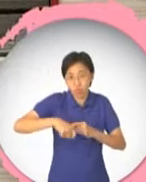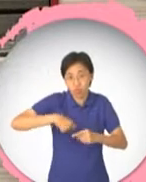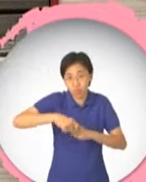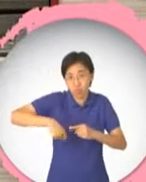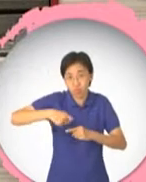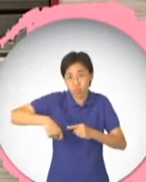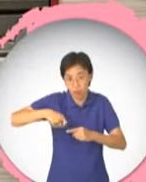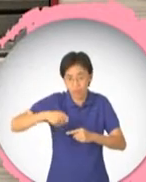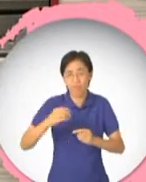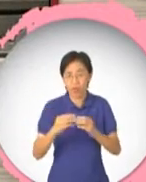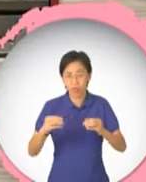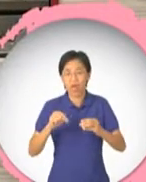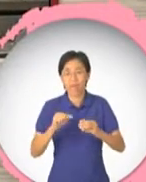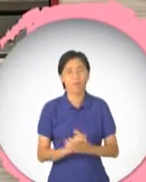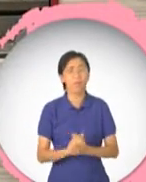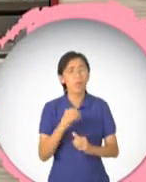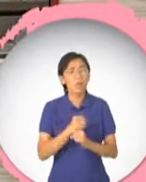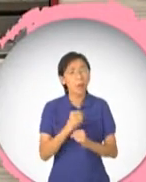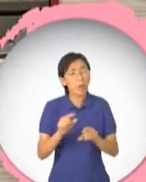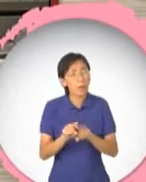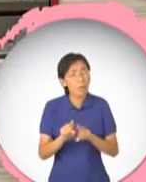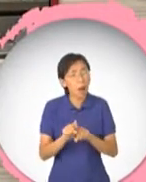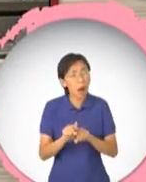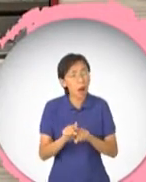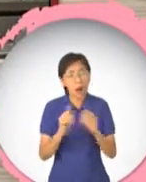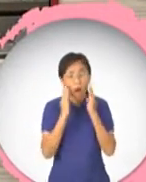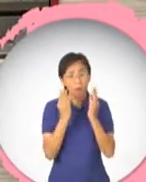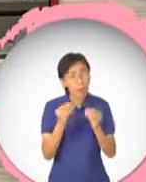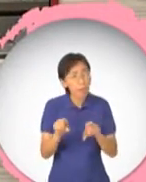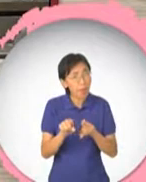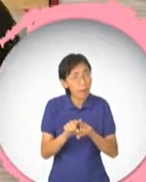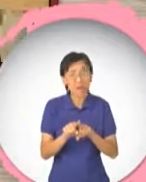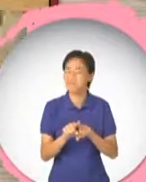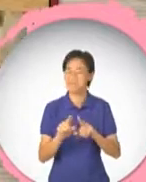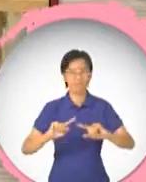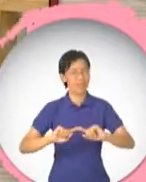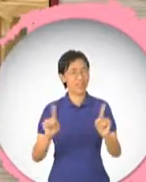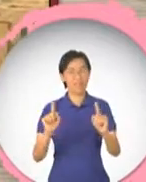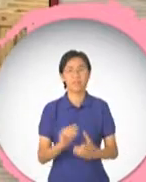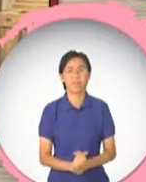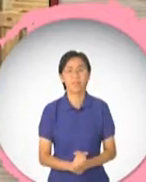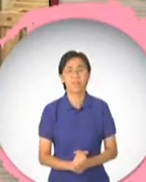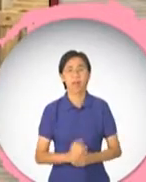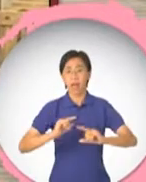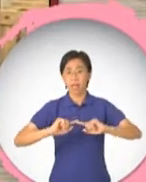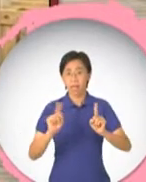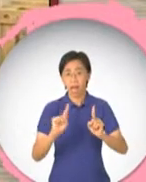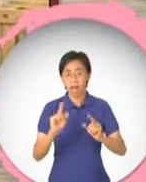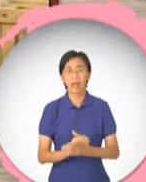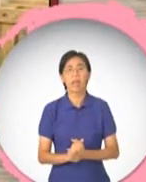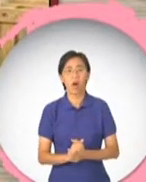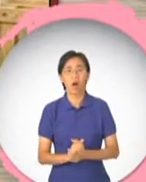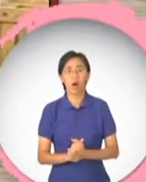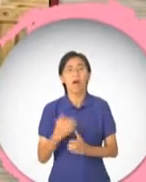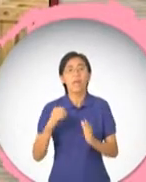เตรียมแป้งของโดนัทเหมือนกับโดนัทหน้าต่างๆไหมครับ อันนี้จะแตกต่างนิดนึงนะคะเพราะว่าที่เป็นโดนัทหน้าต่างๆเราจะใช้สารเสริมคุณภ